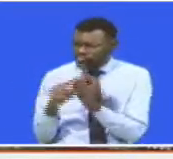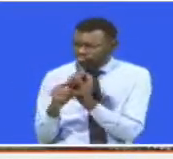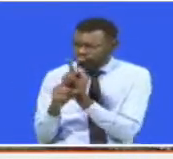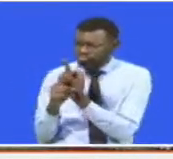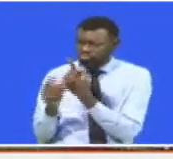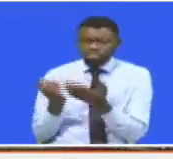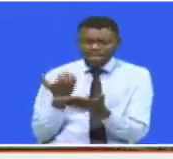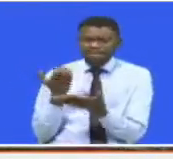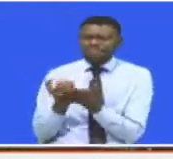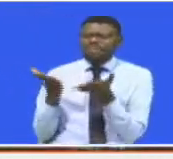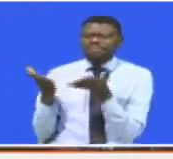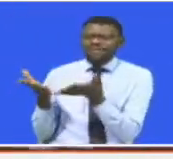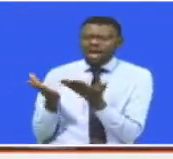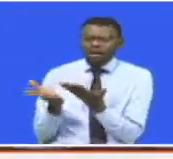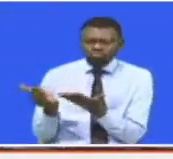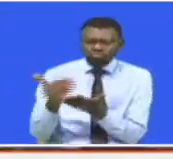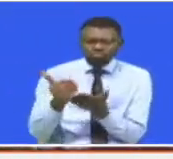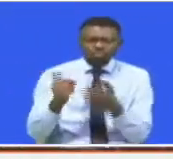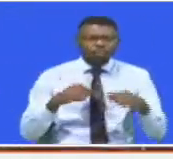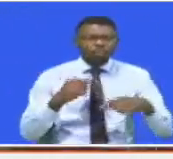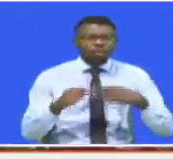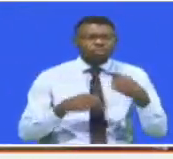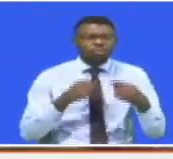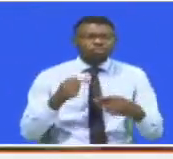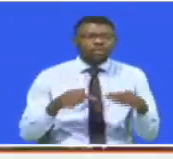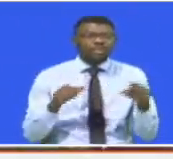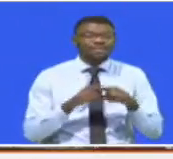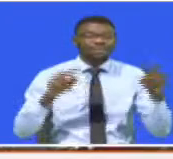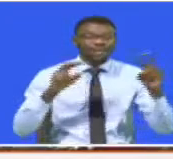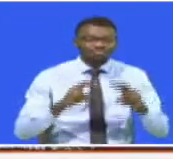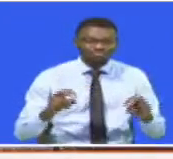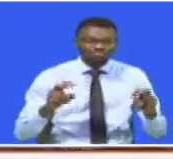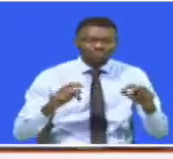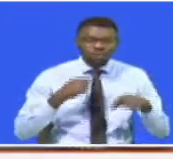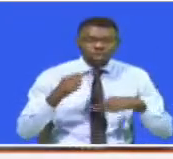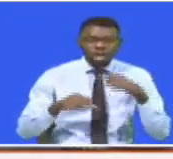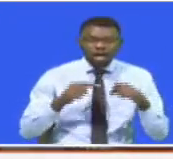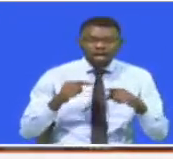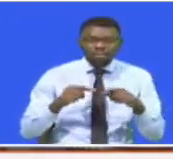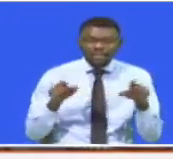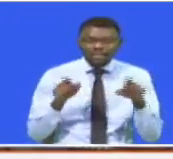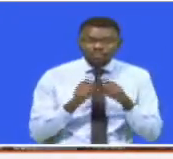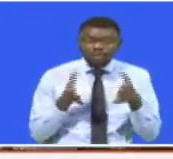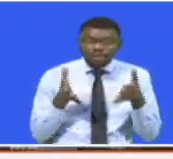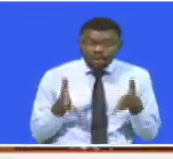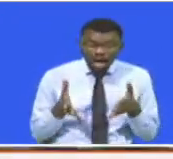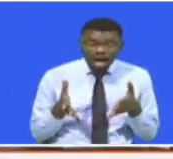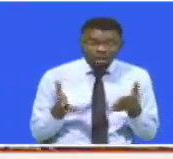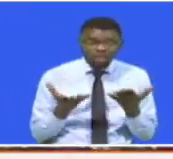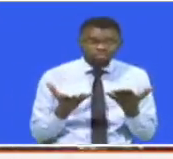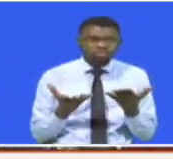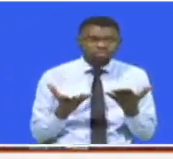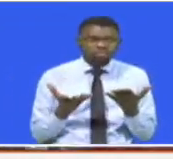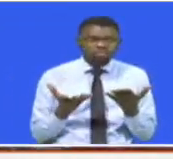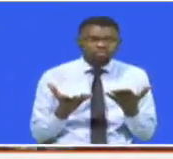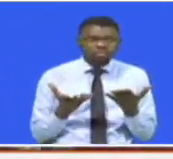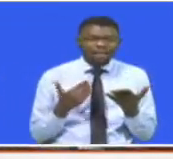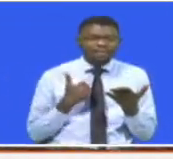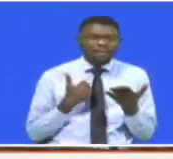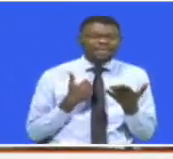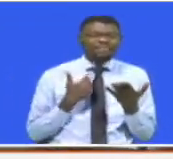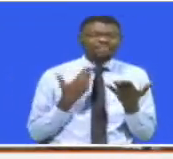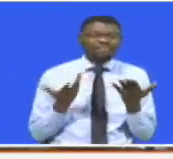collecting from that scene, and we are still continuing on with the investigation. And as we stand now, I cannot be able to give